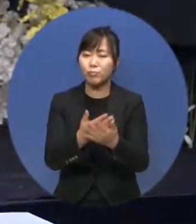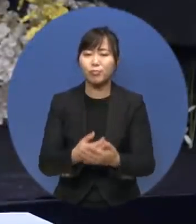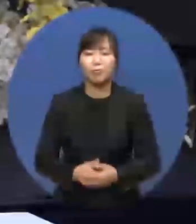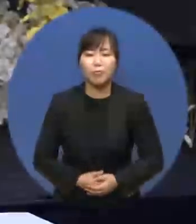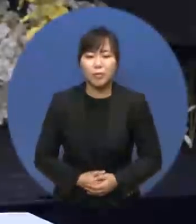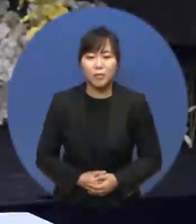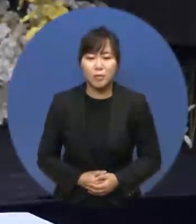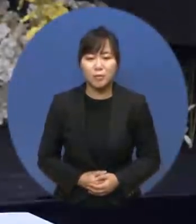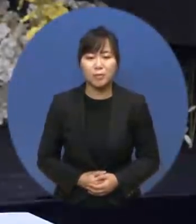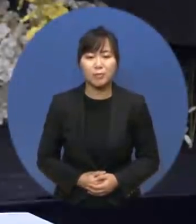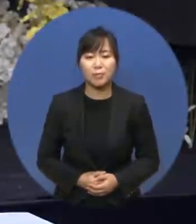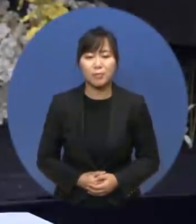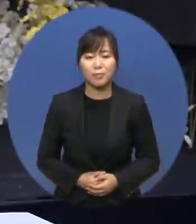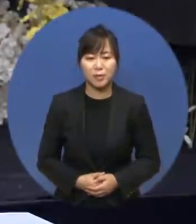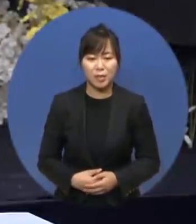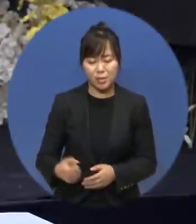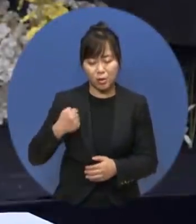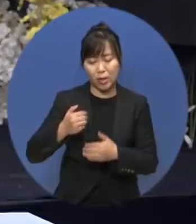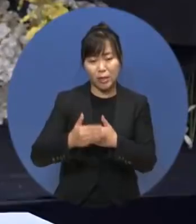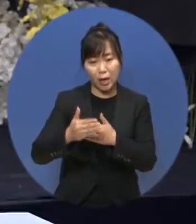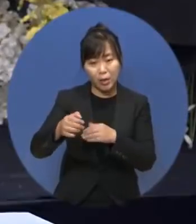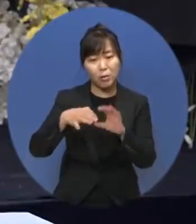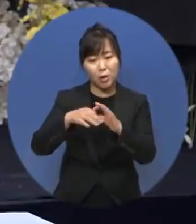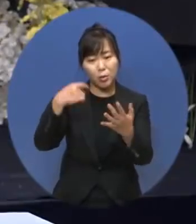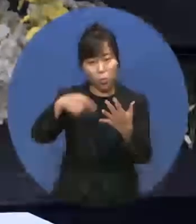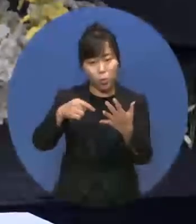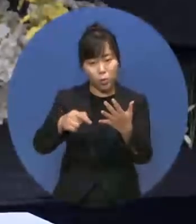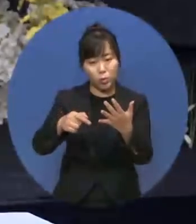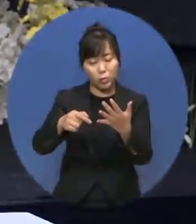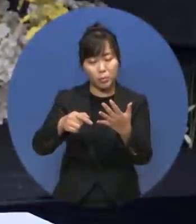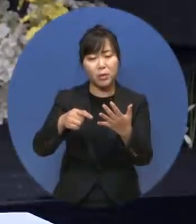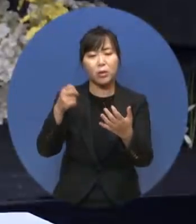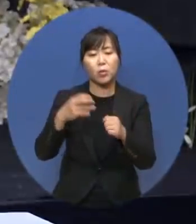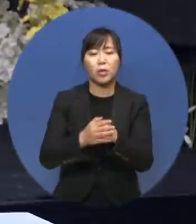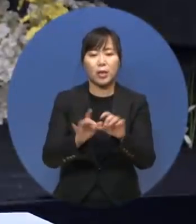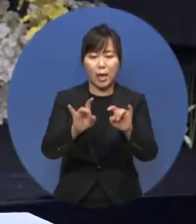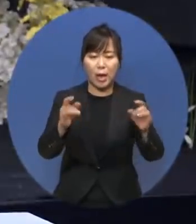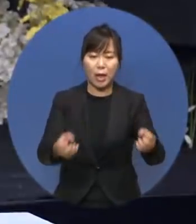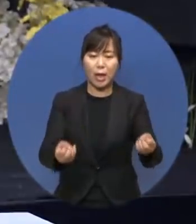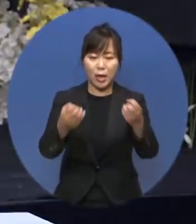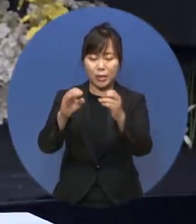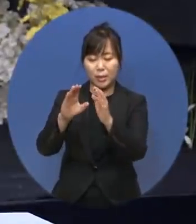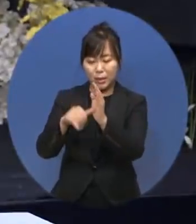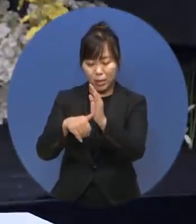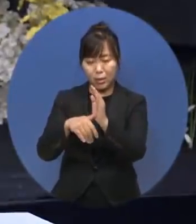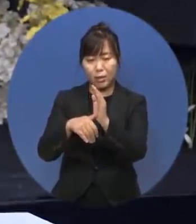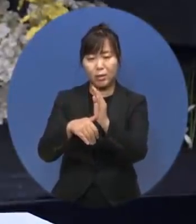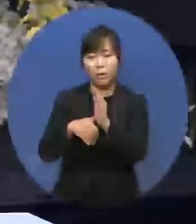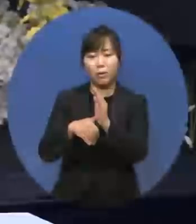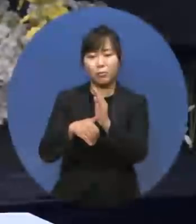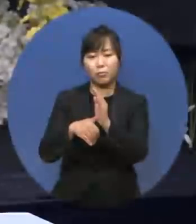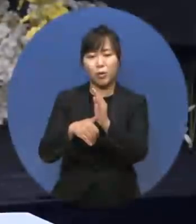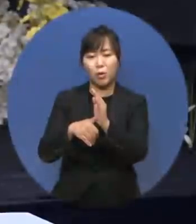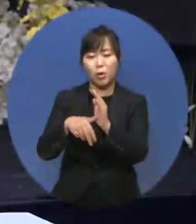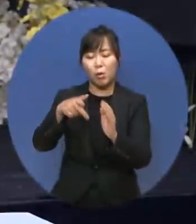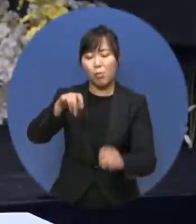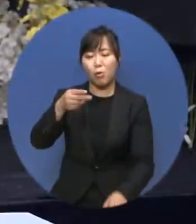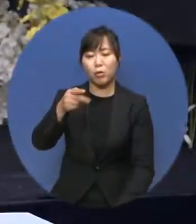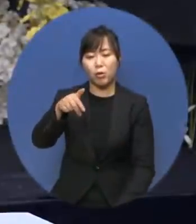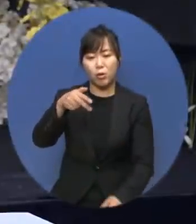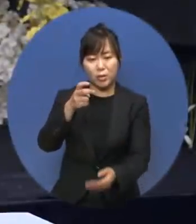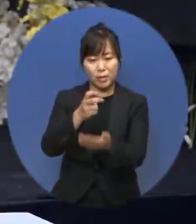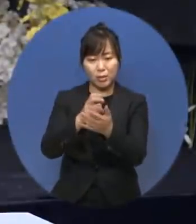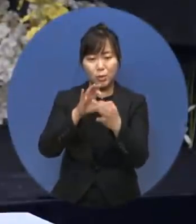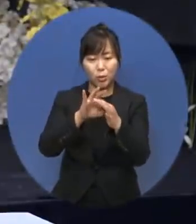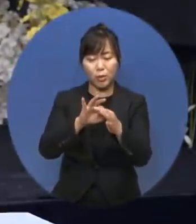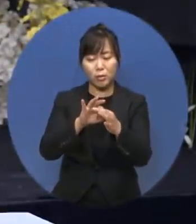같습니다. 역량 단계별 문화예술 교육을 제공한 거라든지 각종 행사나 어떤 뭐 축제에서